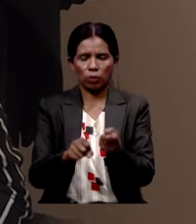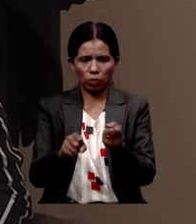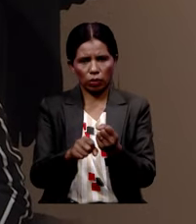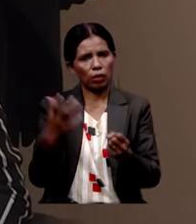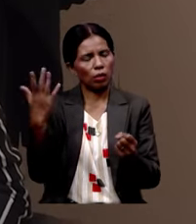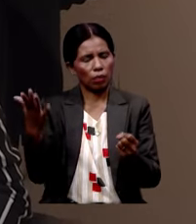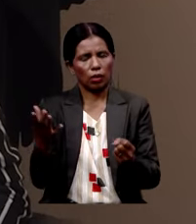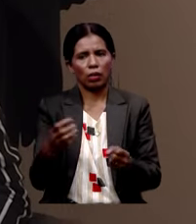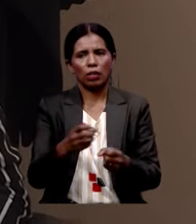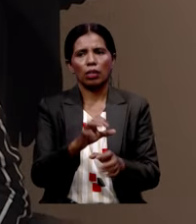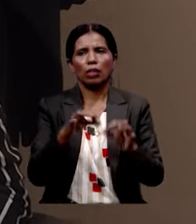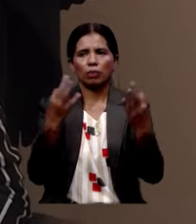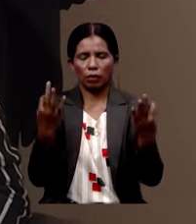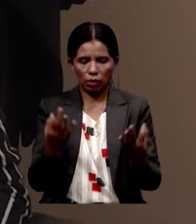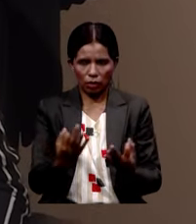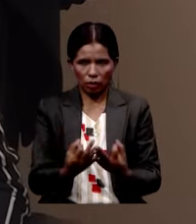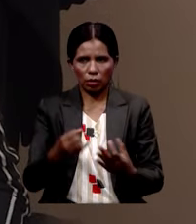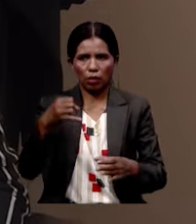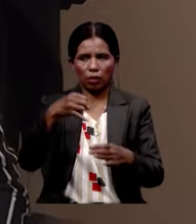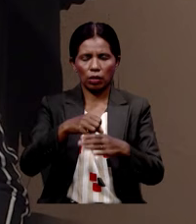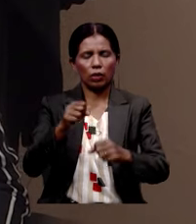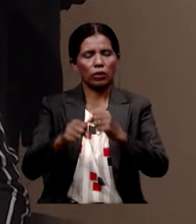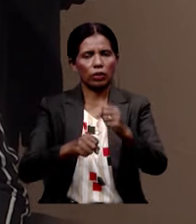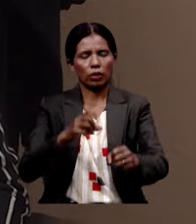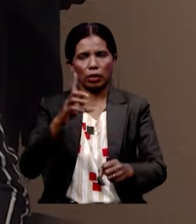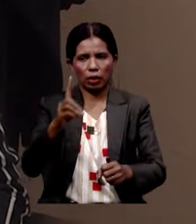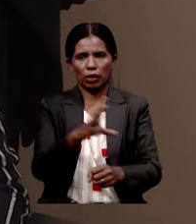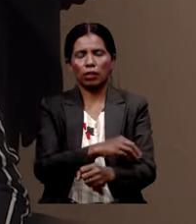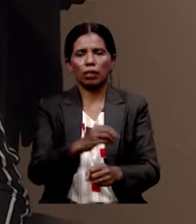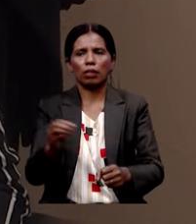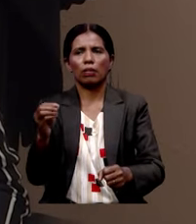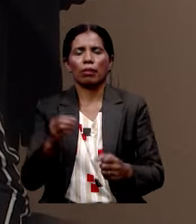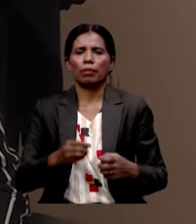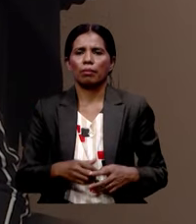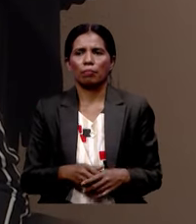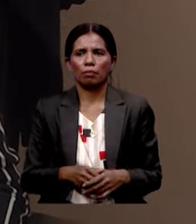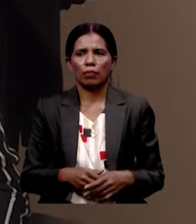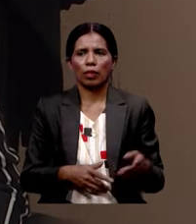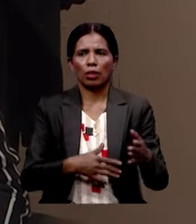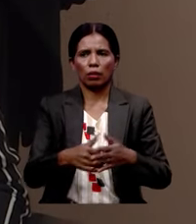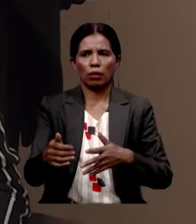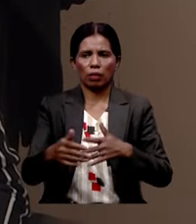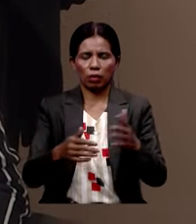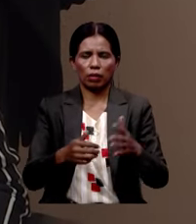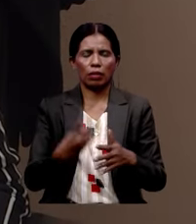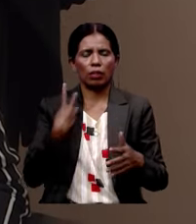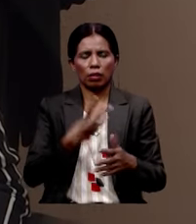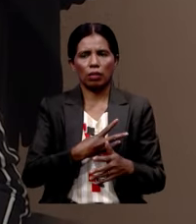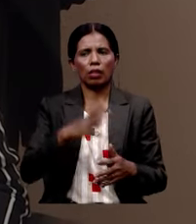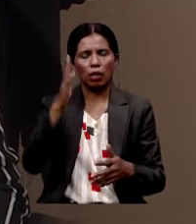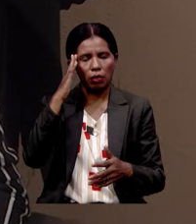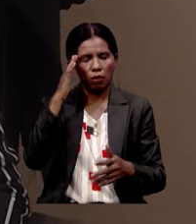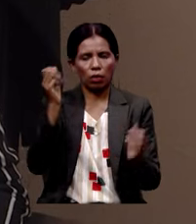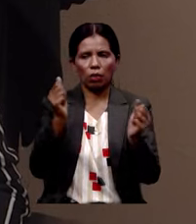ba inklui familia inklui sociedade ne be dalam barak liu kita hanoin kata ko